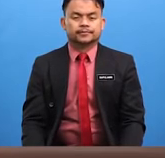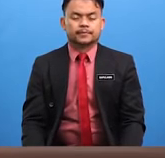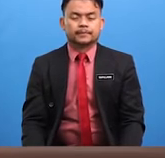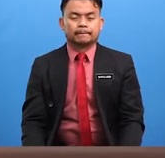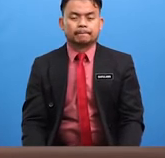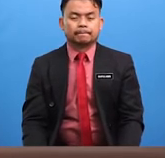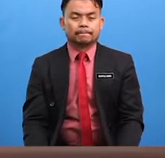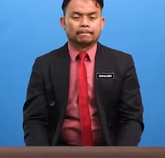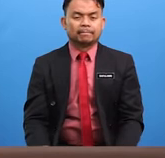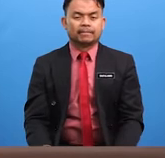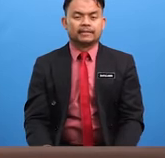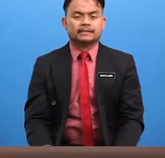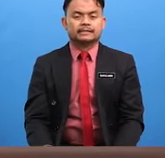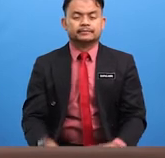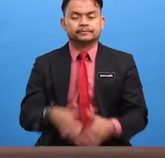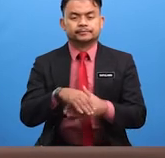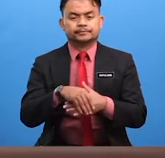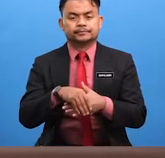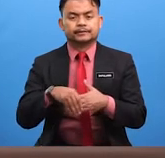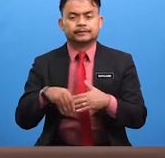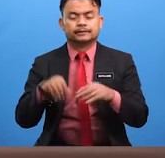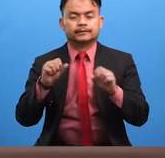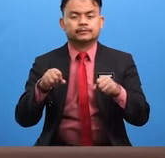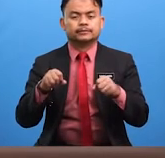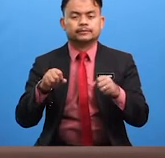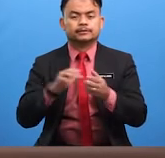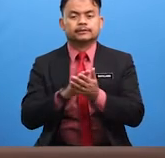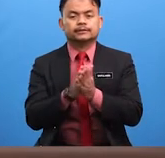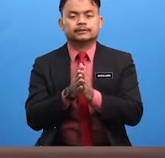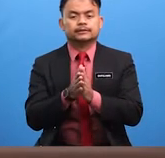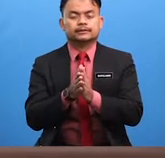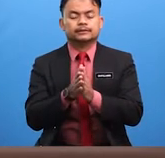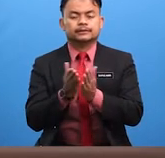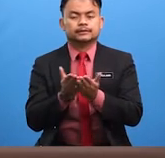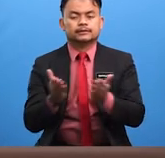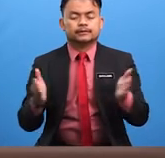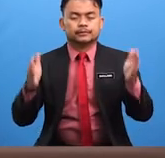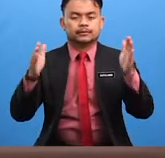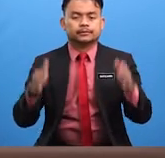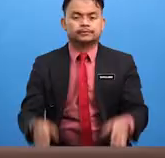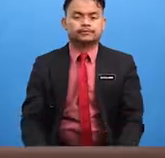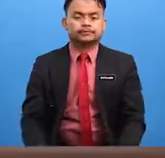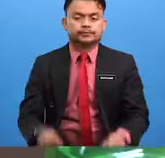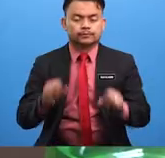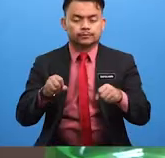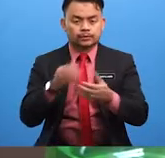tangkai bakul. Tiang rotan tersebut akan dibahagikan kepada 2 bahagian.